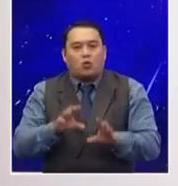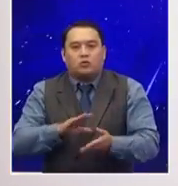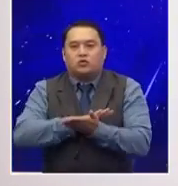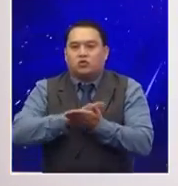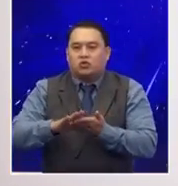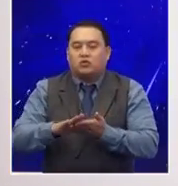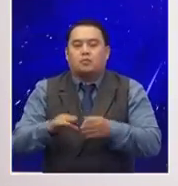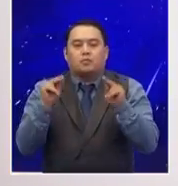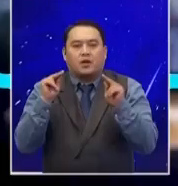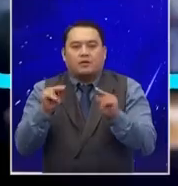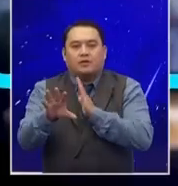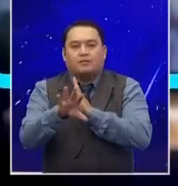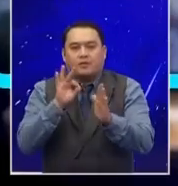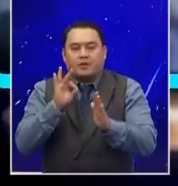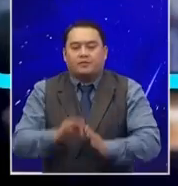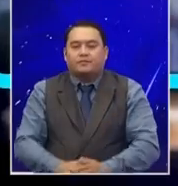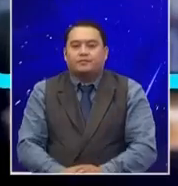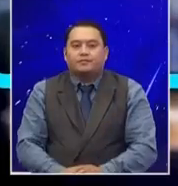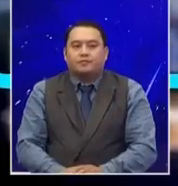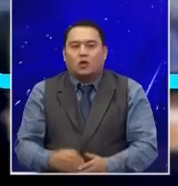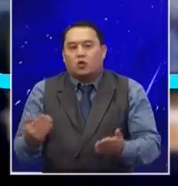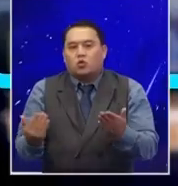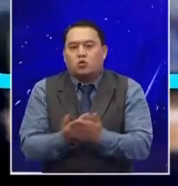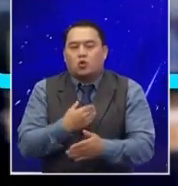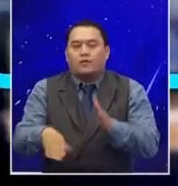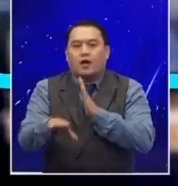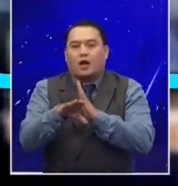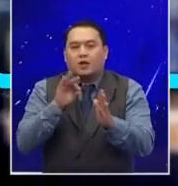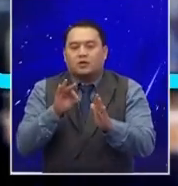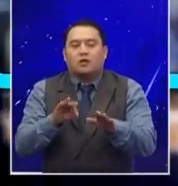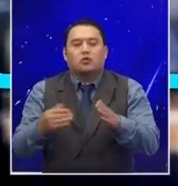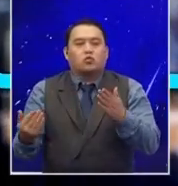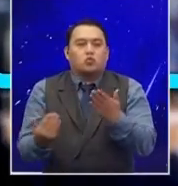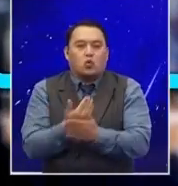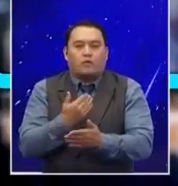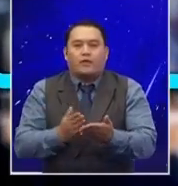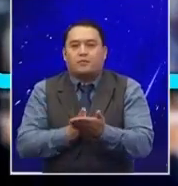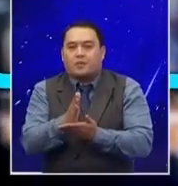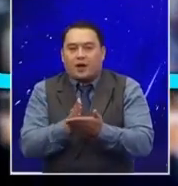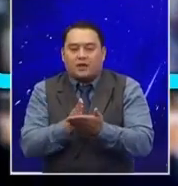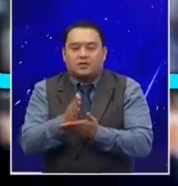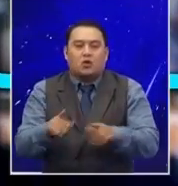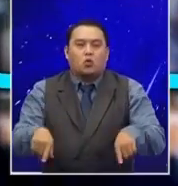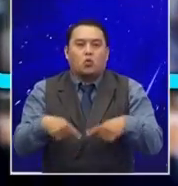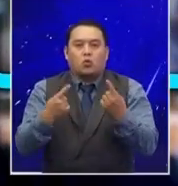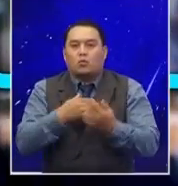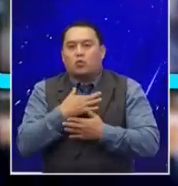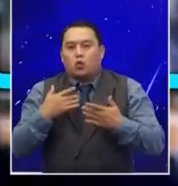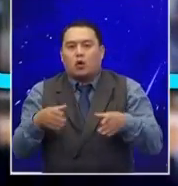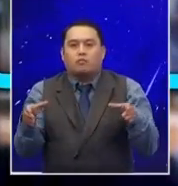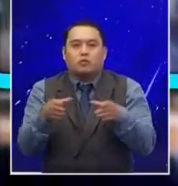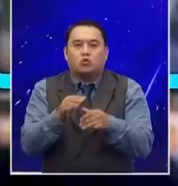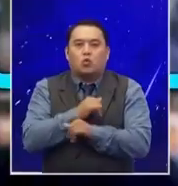прозрачности и справедливости выборов. До начала новой избирательной кампании предприняты меры по политической модернизации, развитию